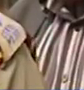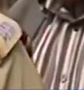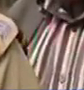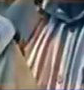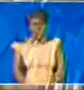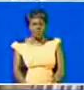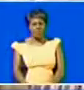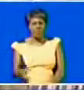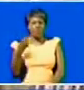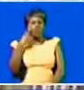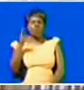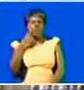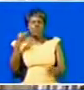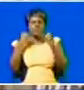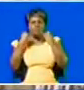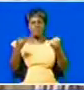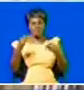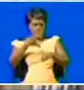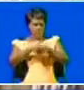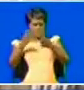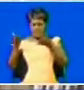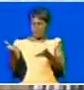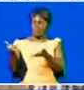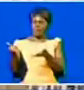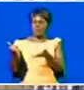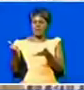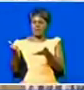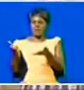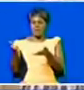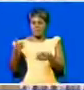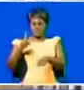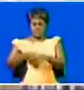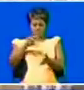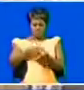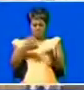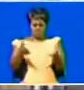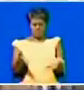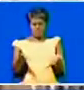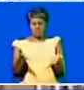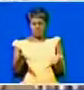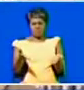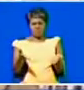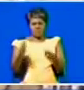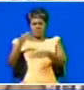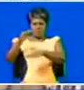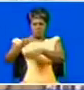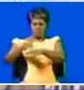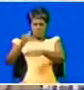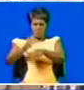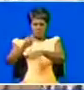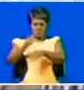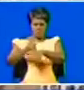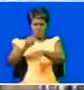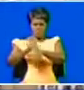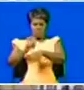Habari kuhusiana na hii sukari mnaiona hapa mbele yenu, na katika hiyo hali tuliweza kuitana mute agency,